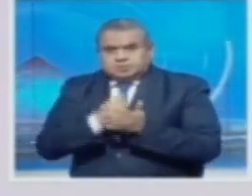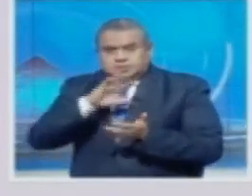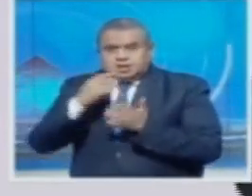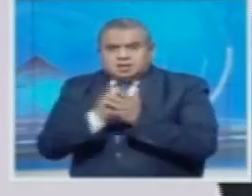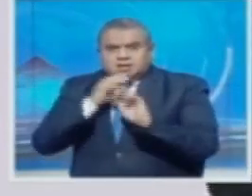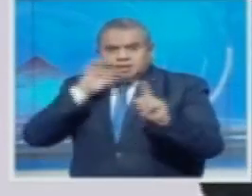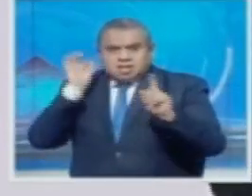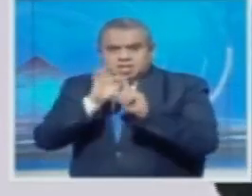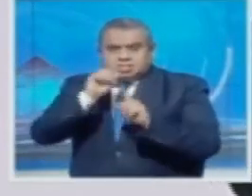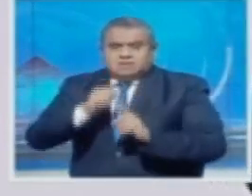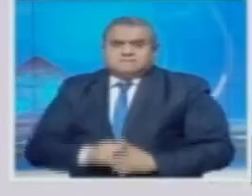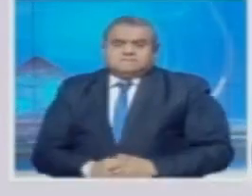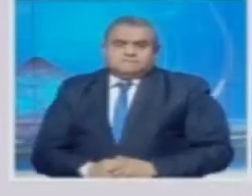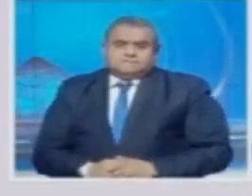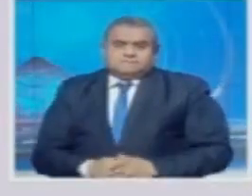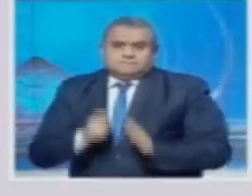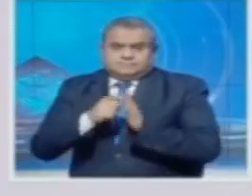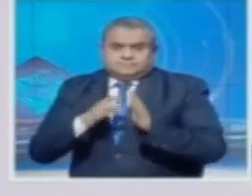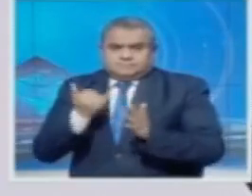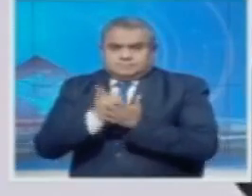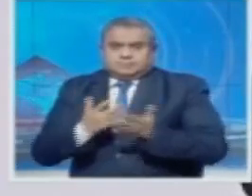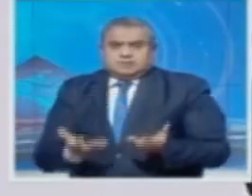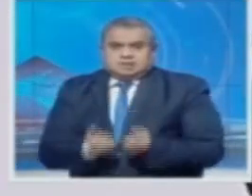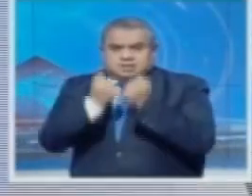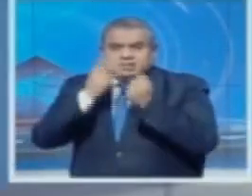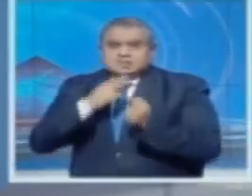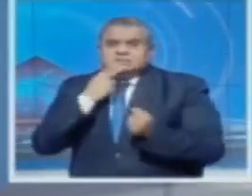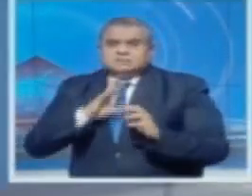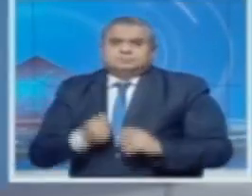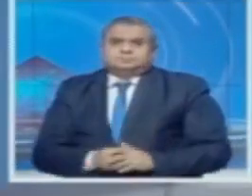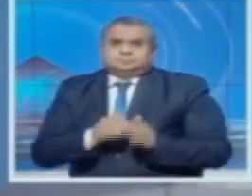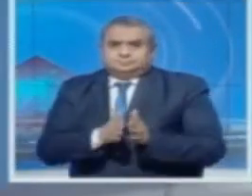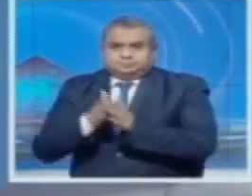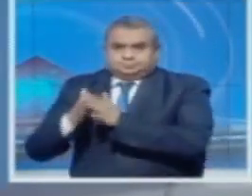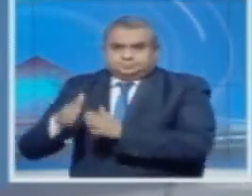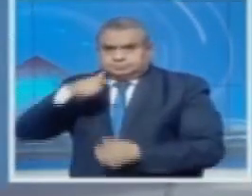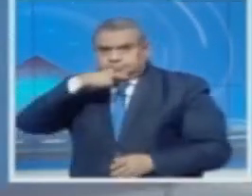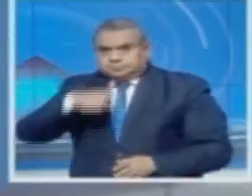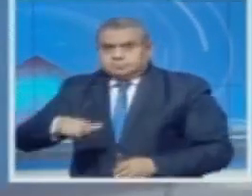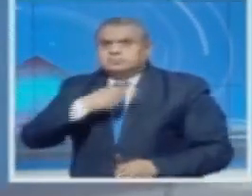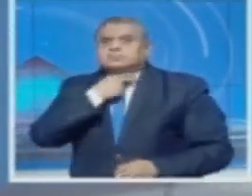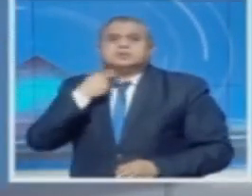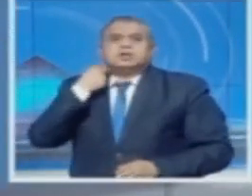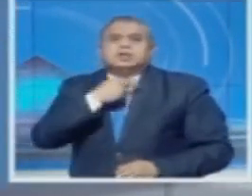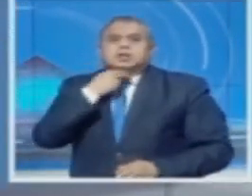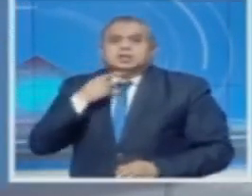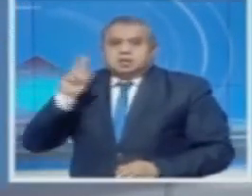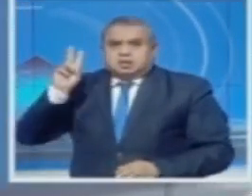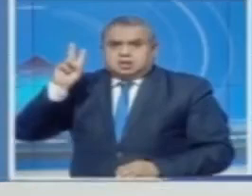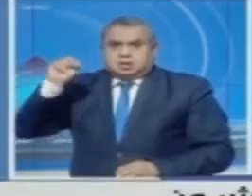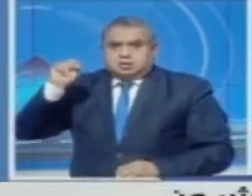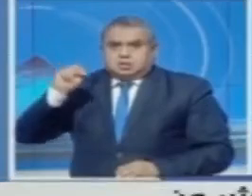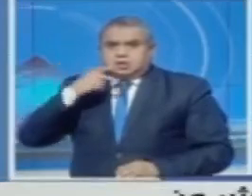بأهدافنا رغم هذا التغير. وفي كلمته أكد الأمين العام للأمم